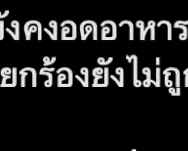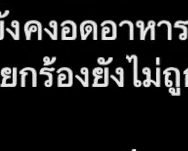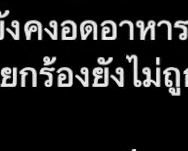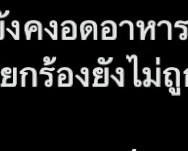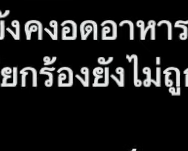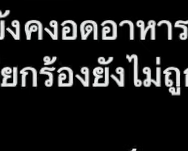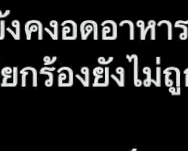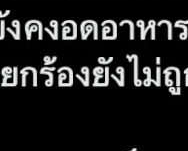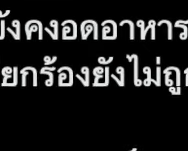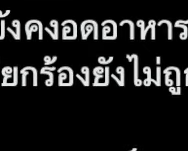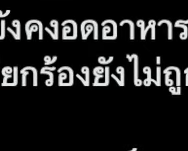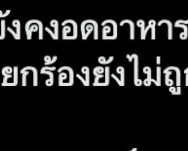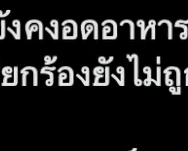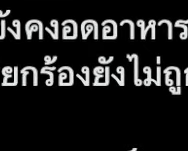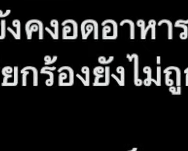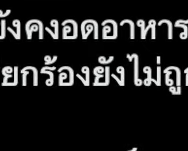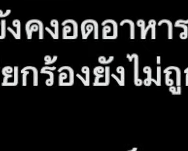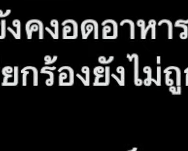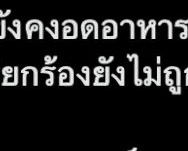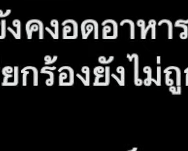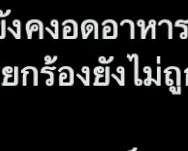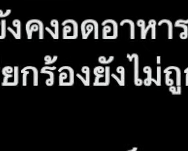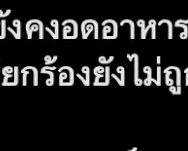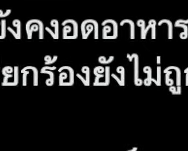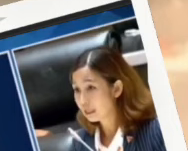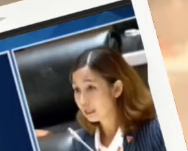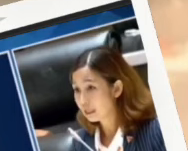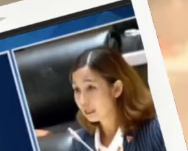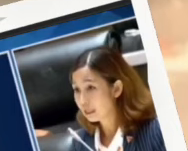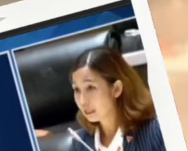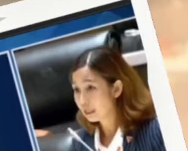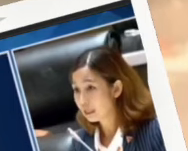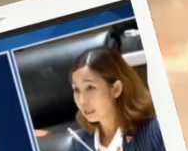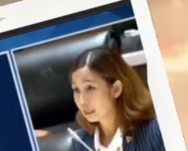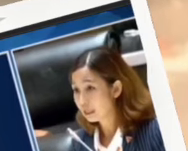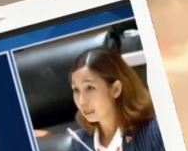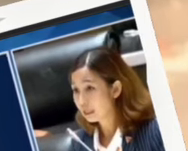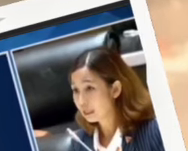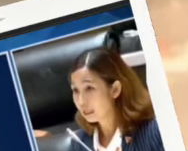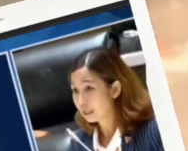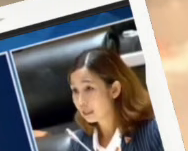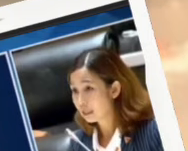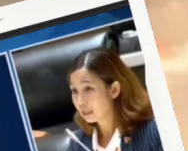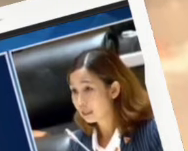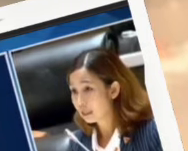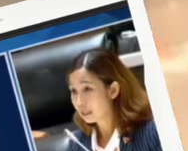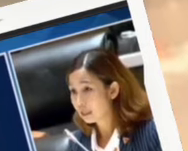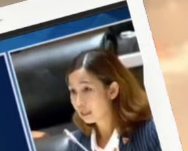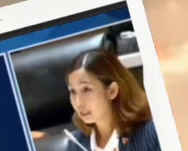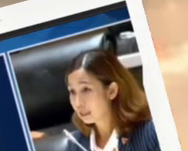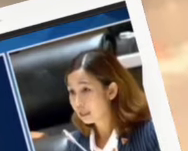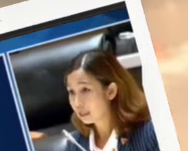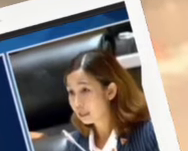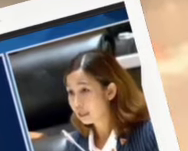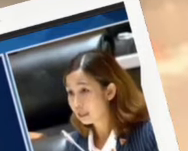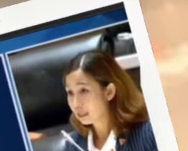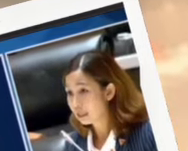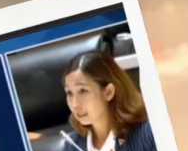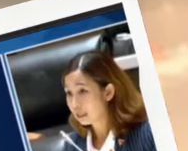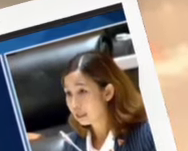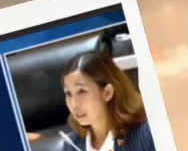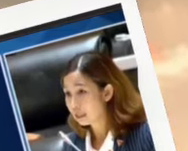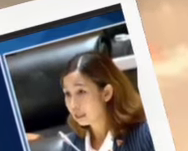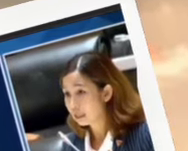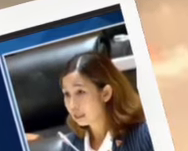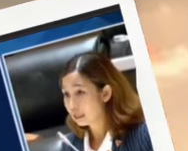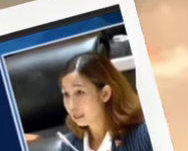ล้วขอขอบคุณทุกคนที่อยู่ข้างนอกเรื่องราวต่อไปเป็นเรื่องราวการให้ความ